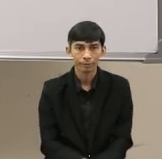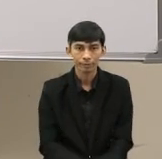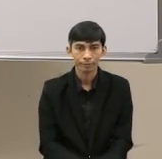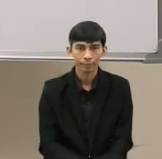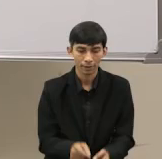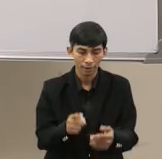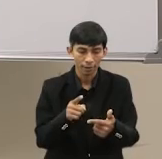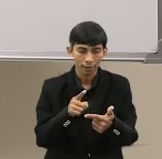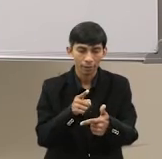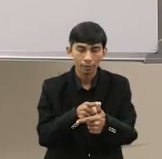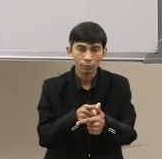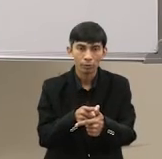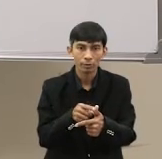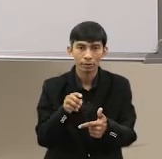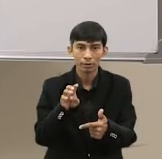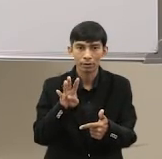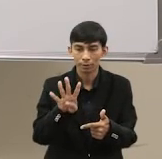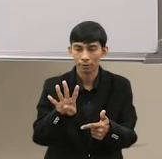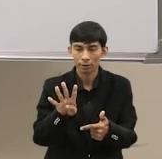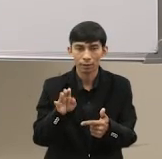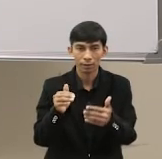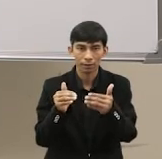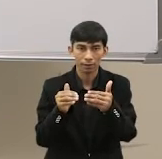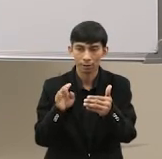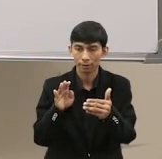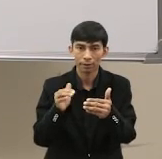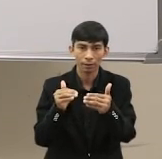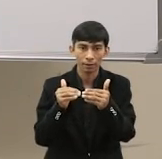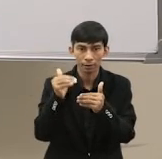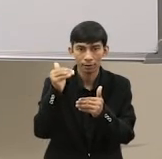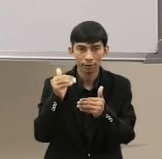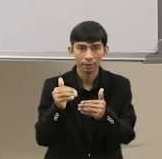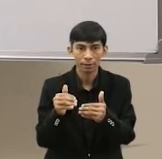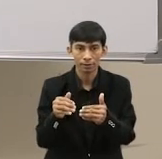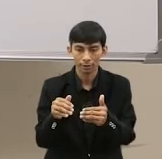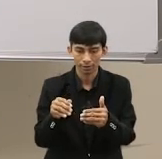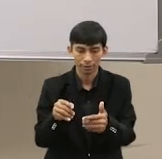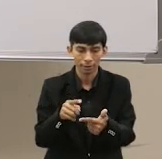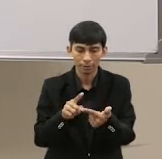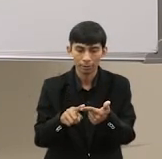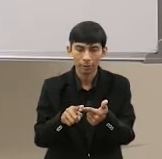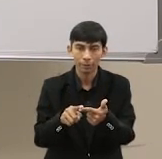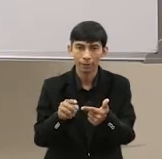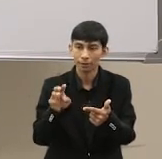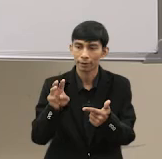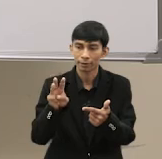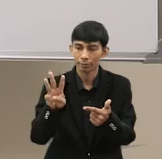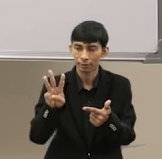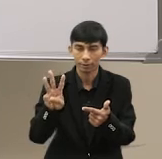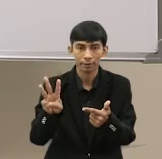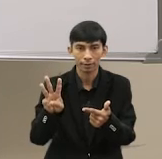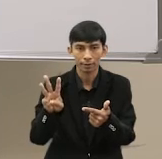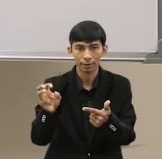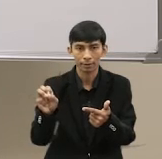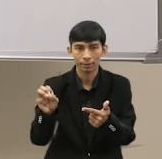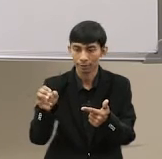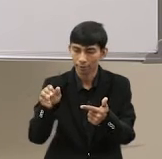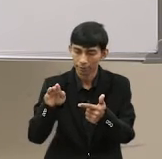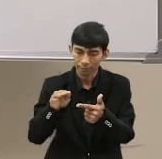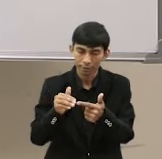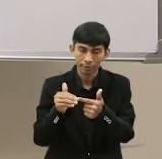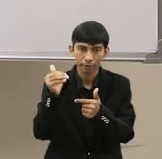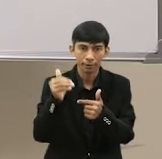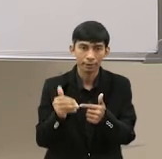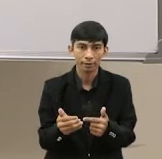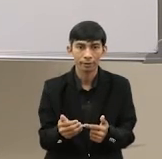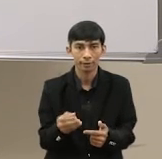ngôn xài chiển à tì pì miền tầng ngôn xàm chiển chắc ngôn lơ mán bởi dưỡng cực tật thấm xài hành xám lơ đọc chắc là mấy bạn đọc